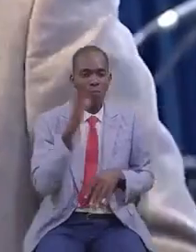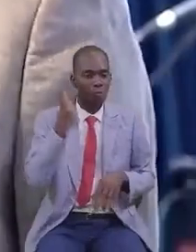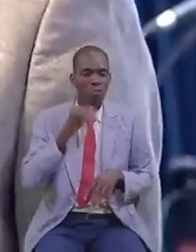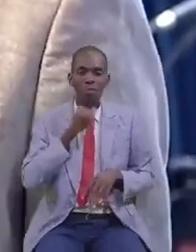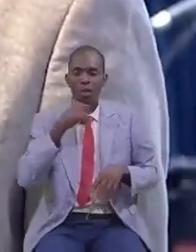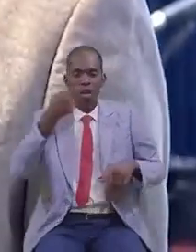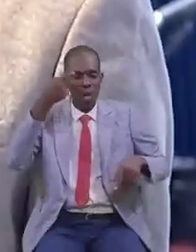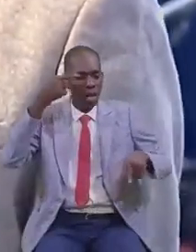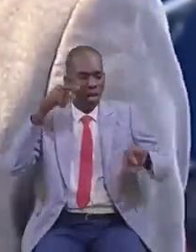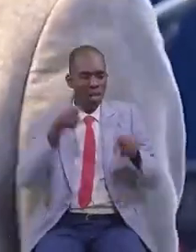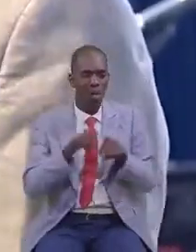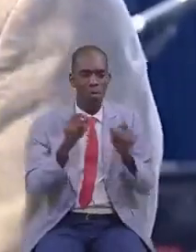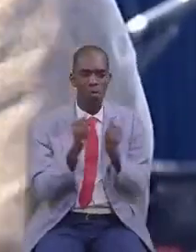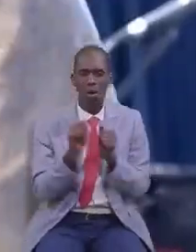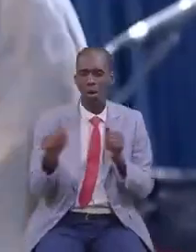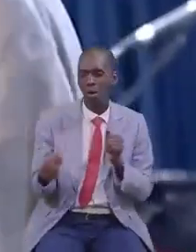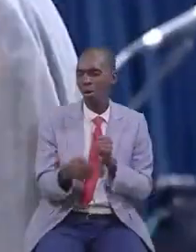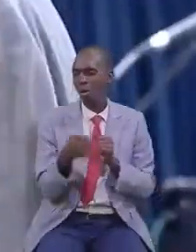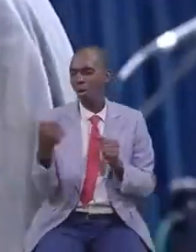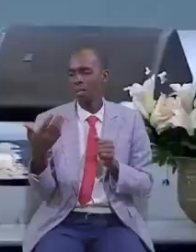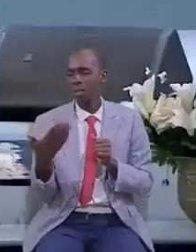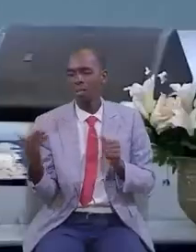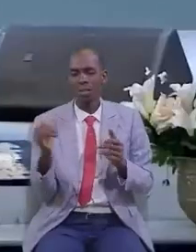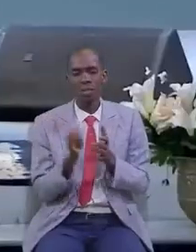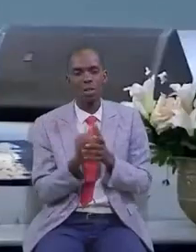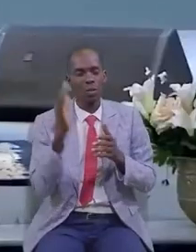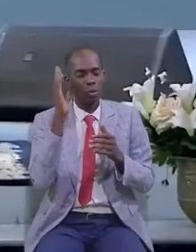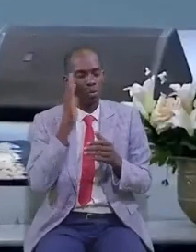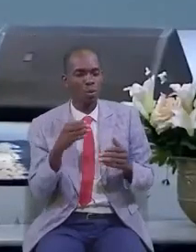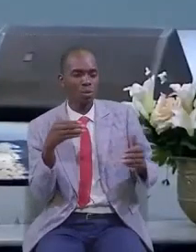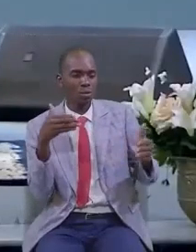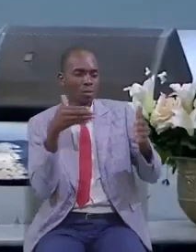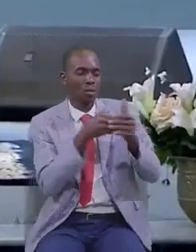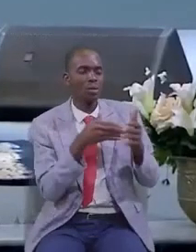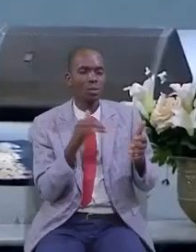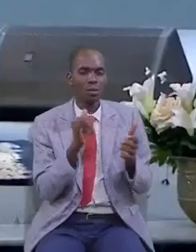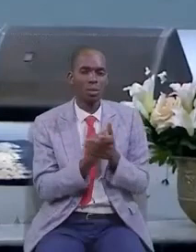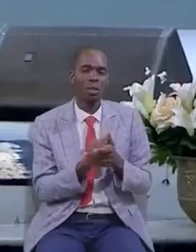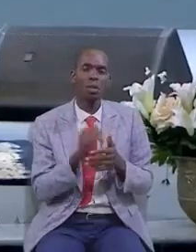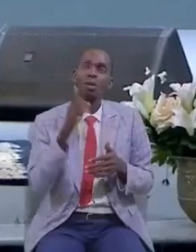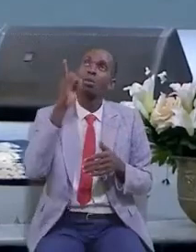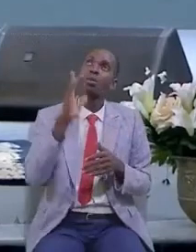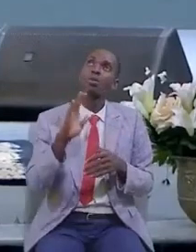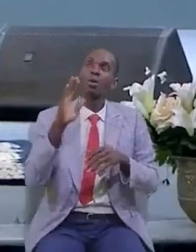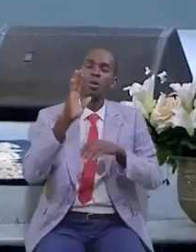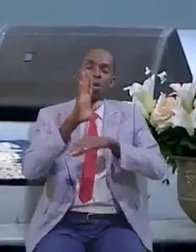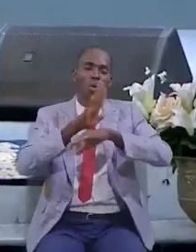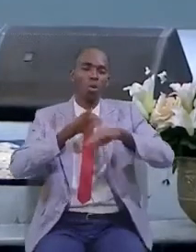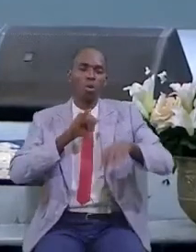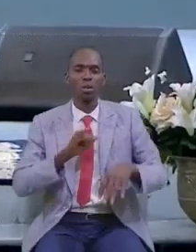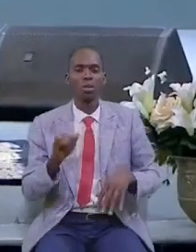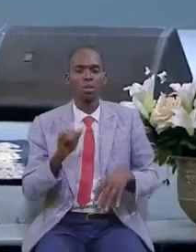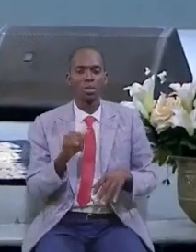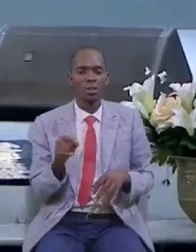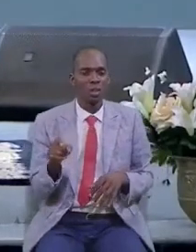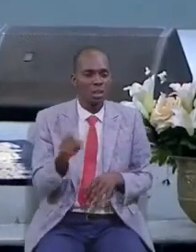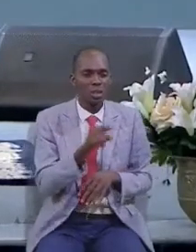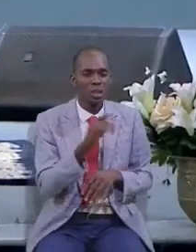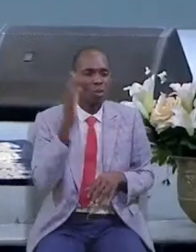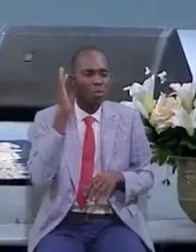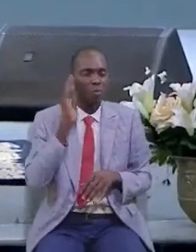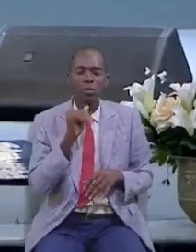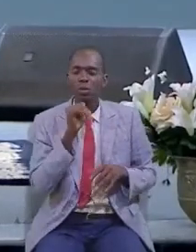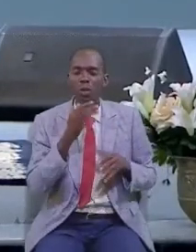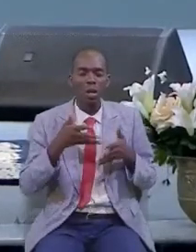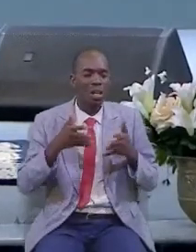will conflict with that call. ఆ యొక్క పిలుపుతో విభేదించే దేన్ని కూడా వారు లక్ష్య పెట్టలేదు. They will not allow any